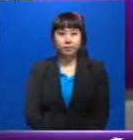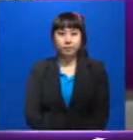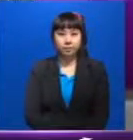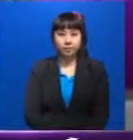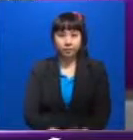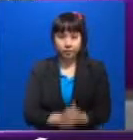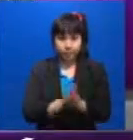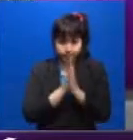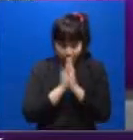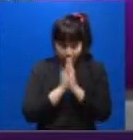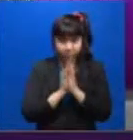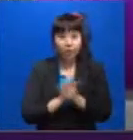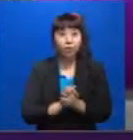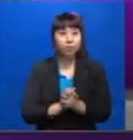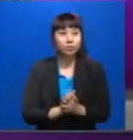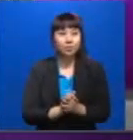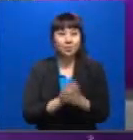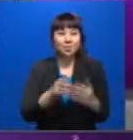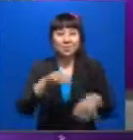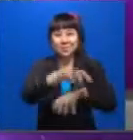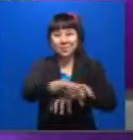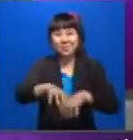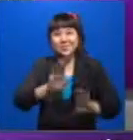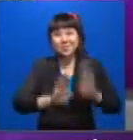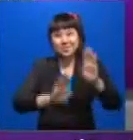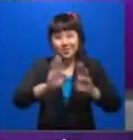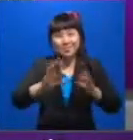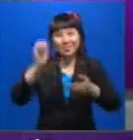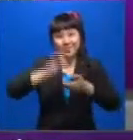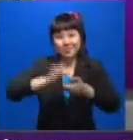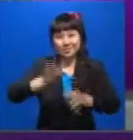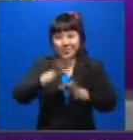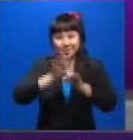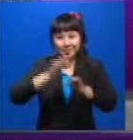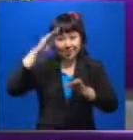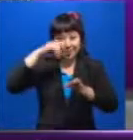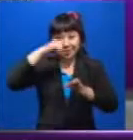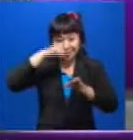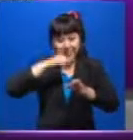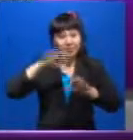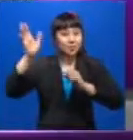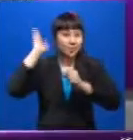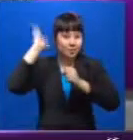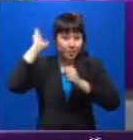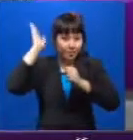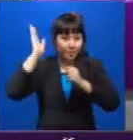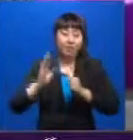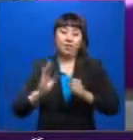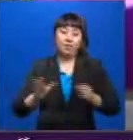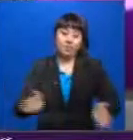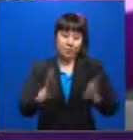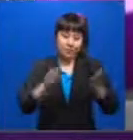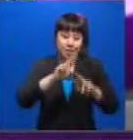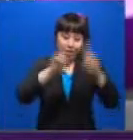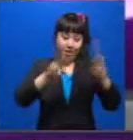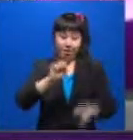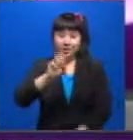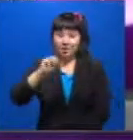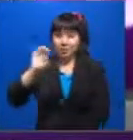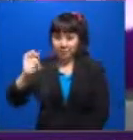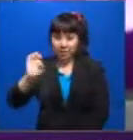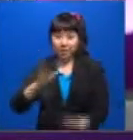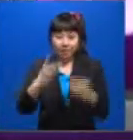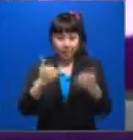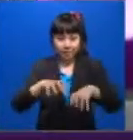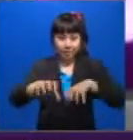ตลาดหลักทรัพย์แห่งประเทศไทยร่วมกับธนาคารทหารไทยจัดสัมมนาส่งเสริมศักยภาพของ SMEโดยเน้นการบริหาร